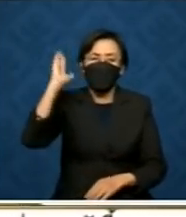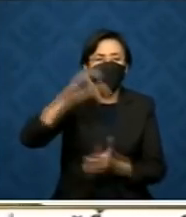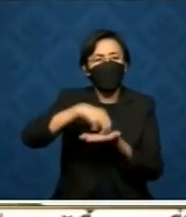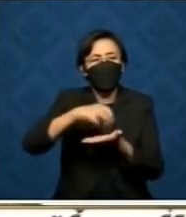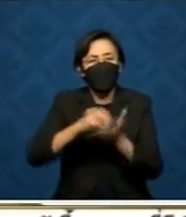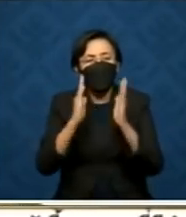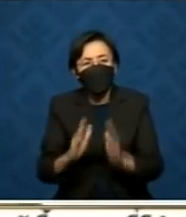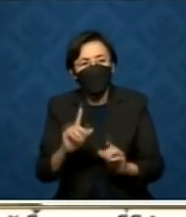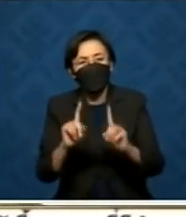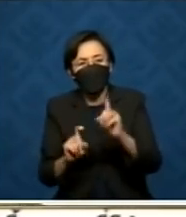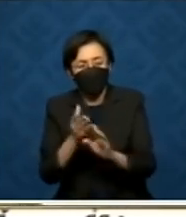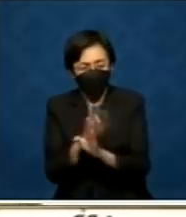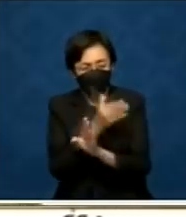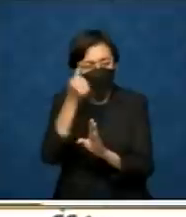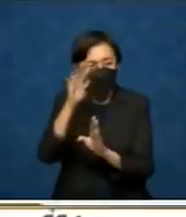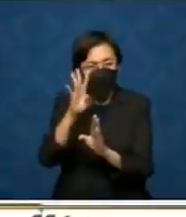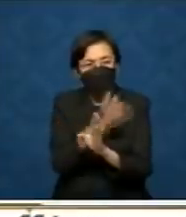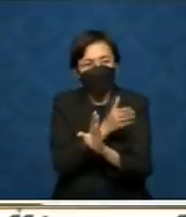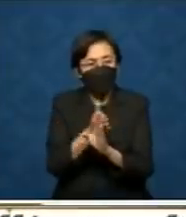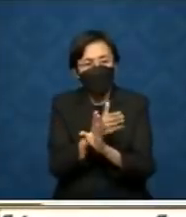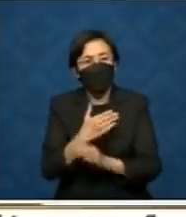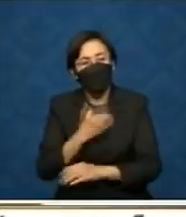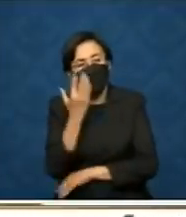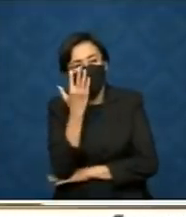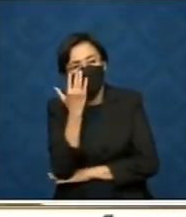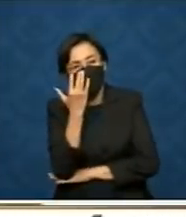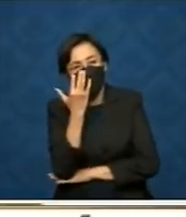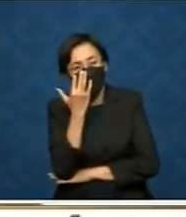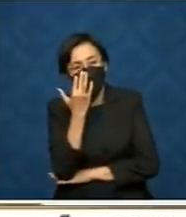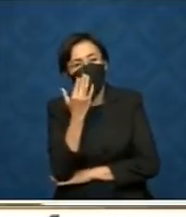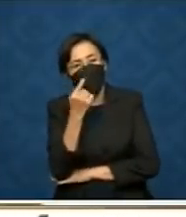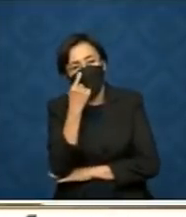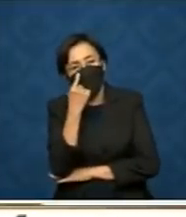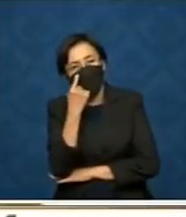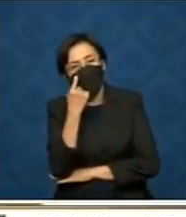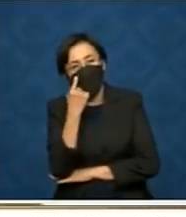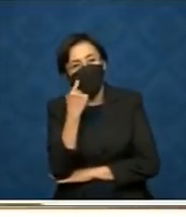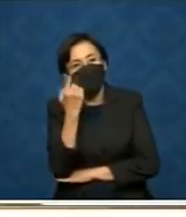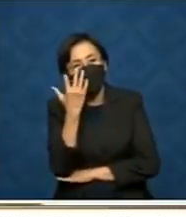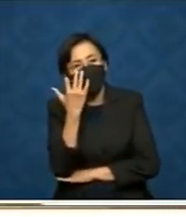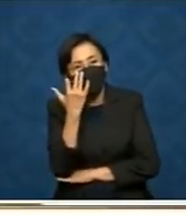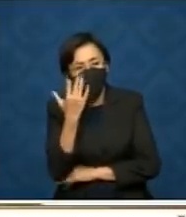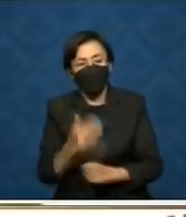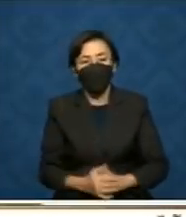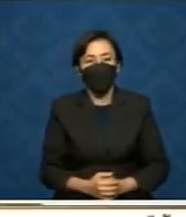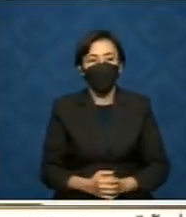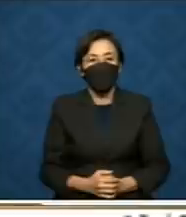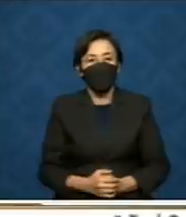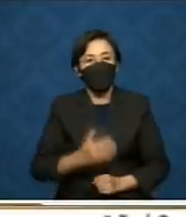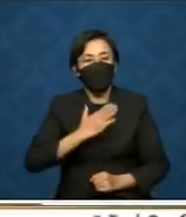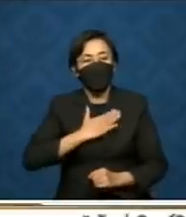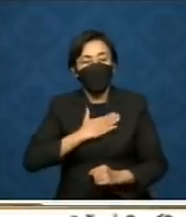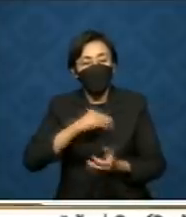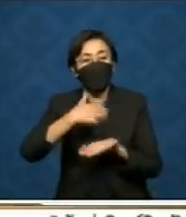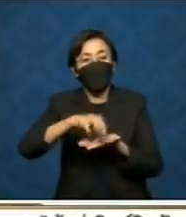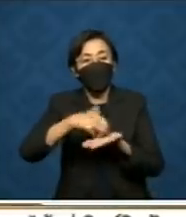สภาพการตาย 4วันผมก็นำตาซึมนั่งน้ำตาซึมไปทั้งวันมาแล้วผมต้องกราบ